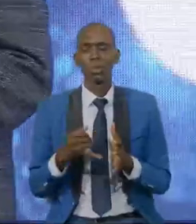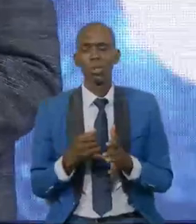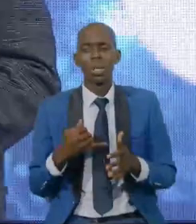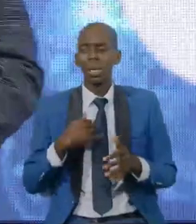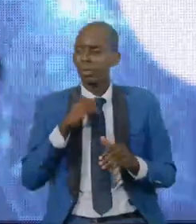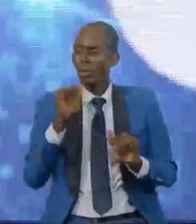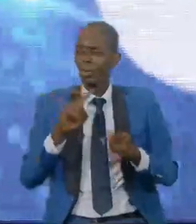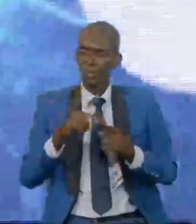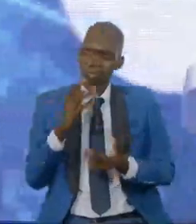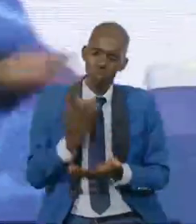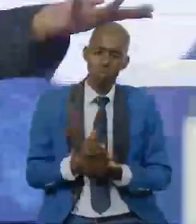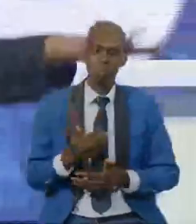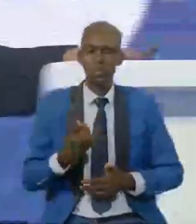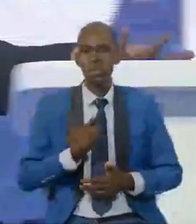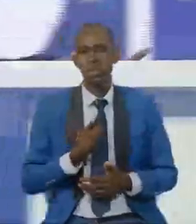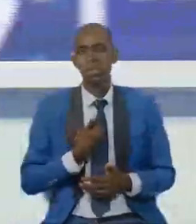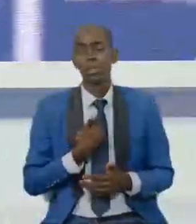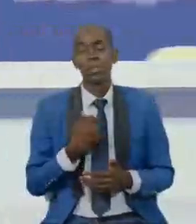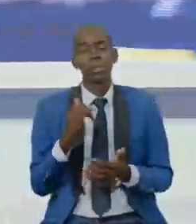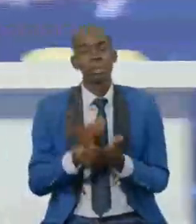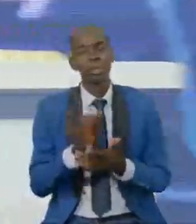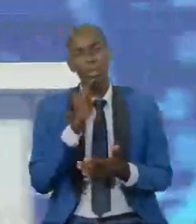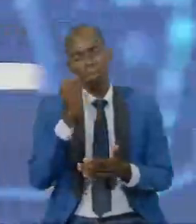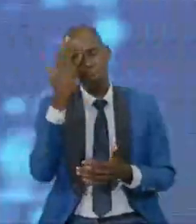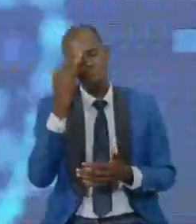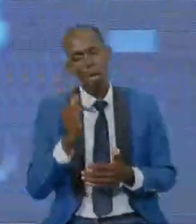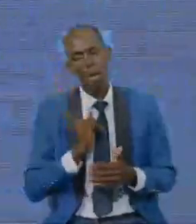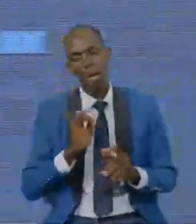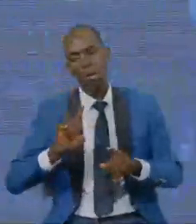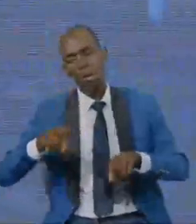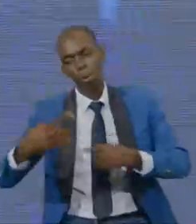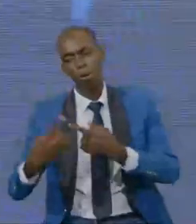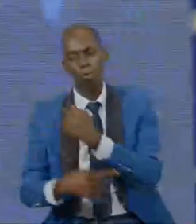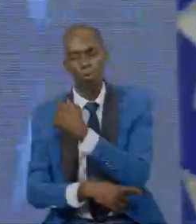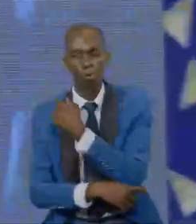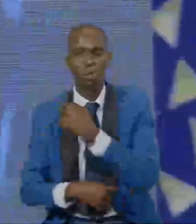Je ne pouvais pas me contrôler. C'est pourquoi je l'ai fait.